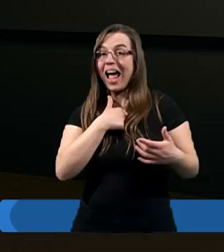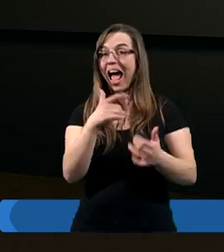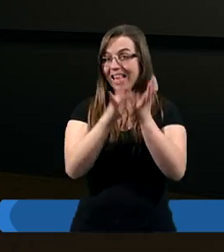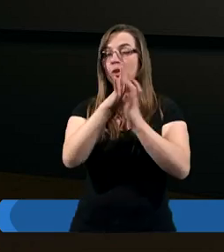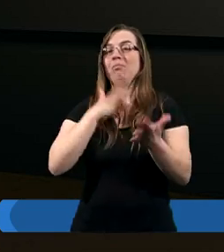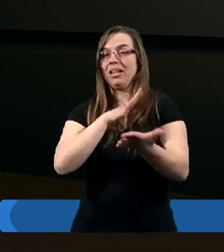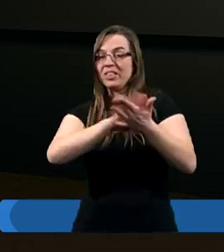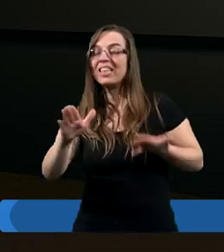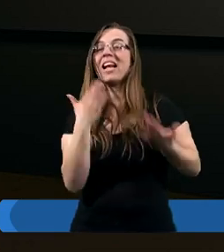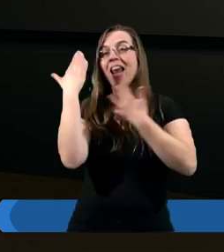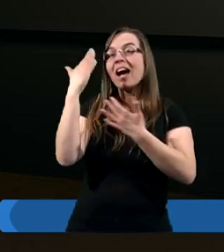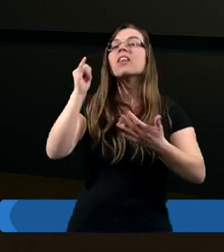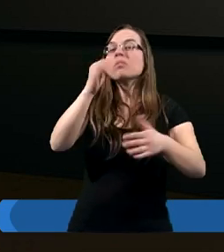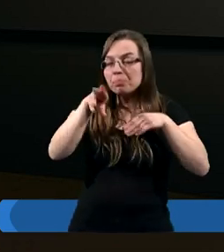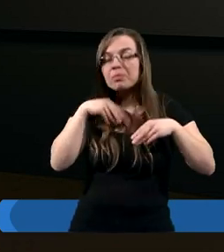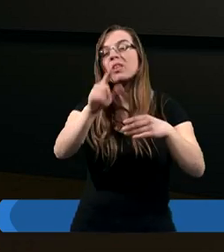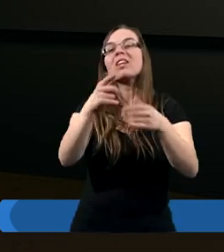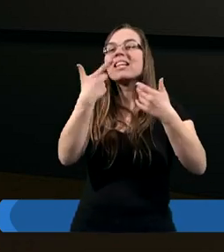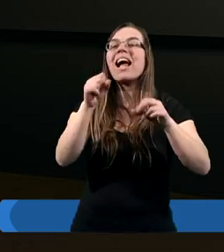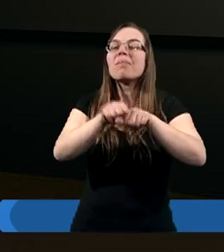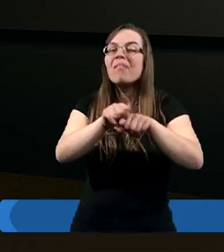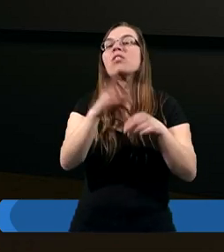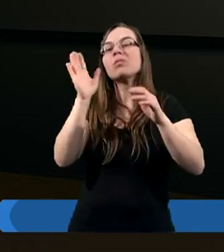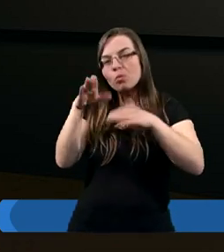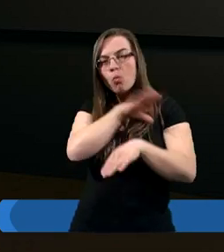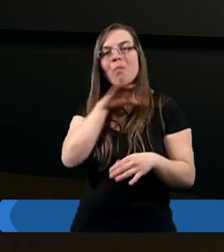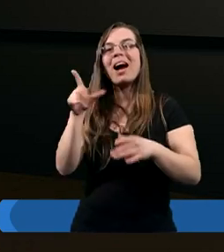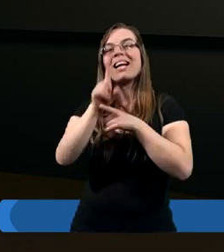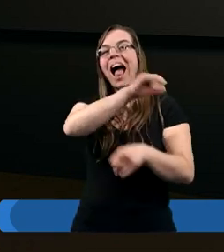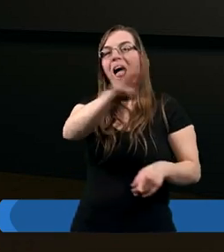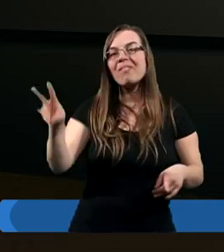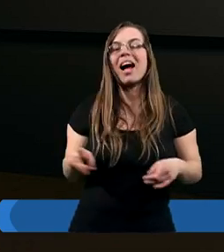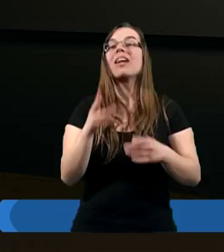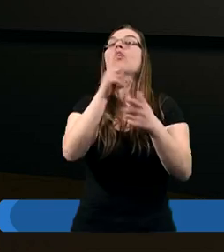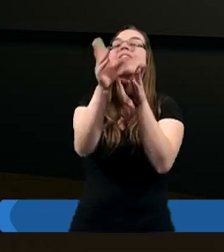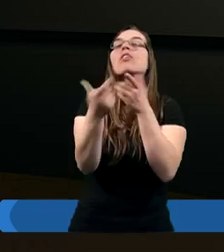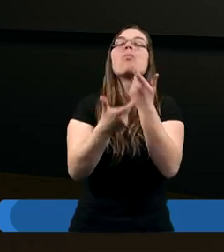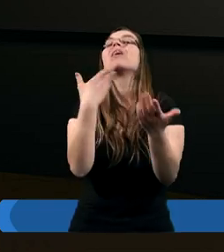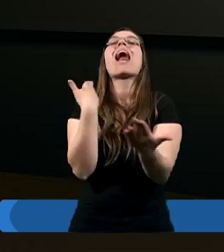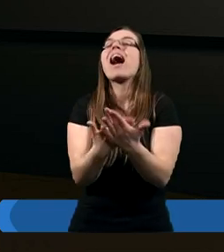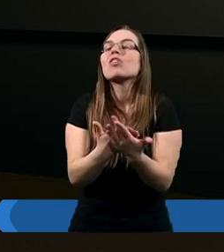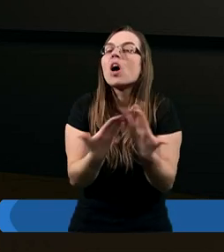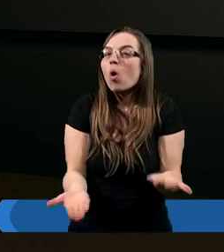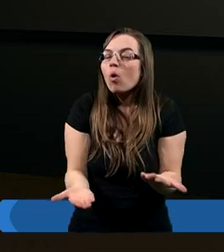szlachetne. I zgodnie z tym, co napisał pięknie apostoł Piotr, to wszystko zrobił dlaczego?